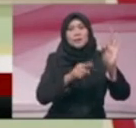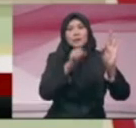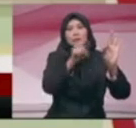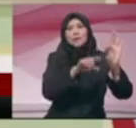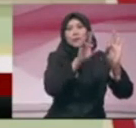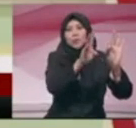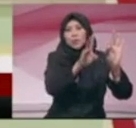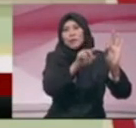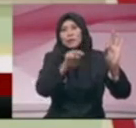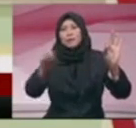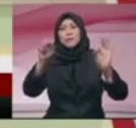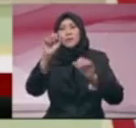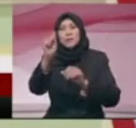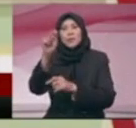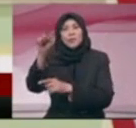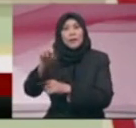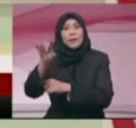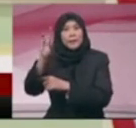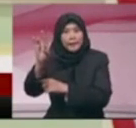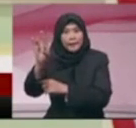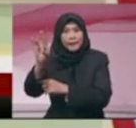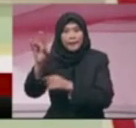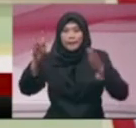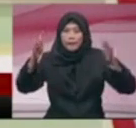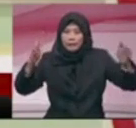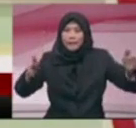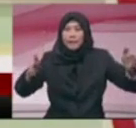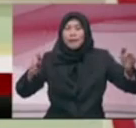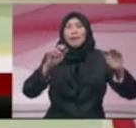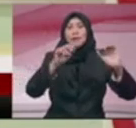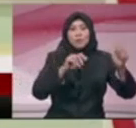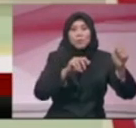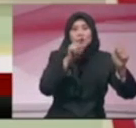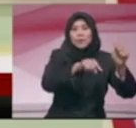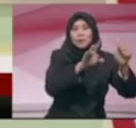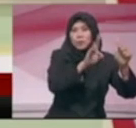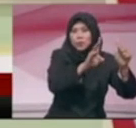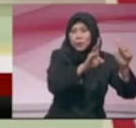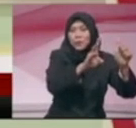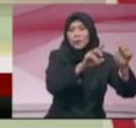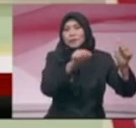Ogos untuk tarikh perjalanan dari 10 Julai hingga